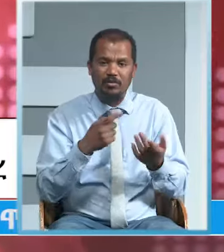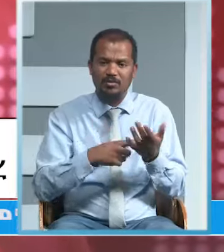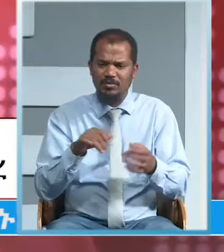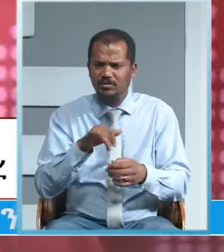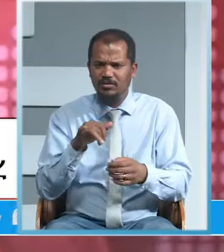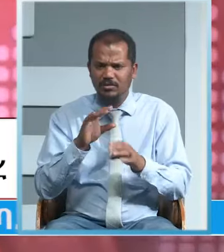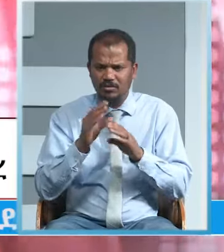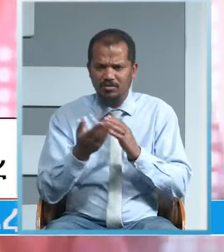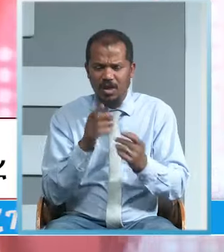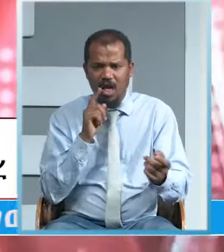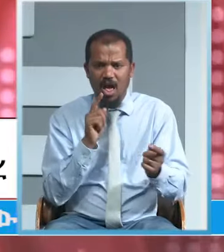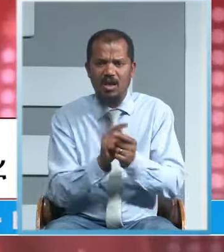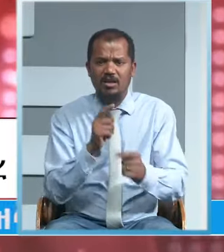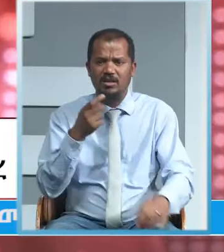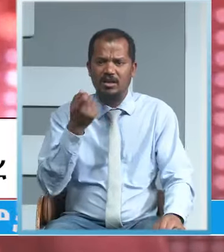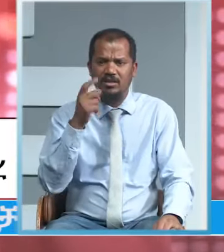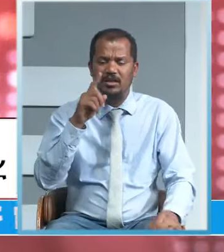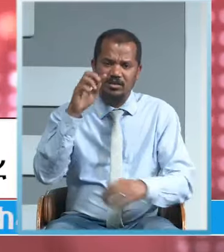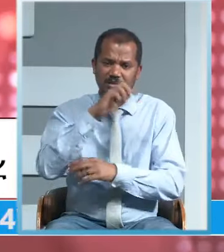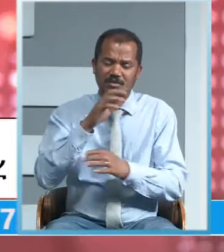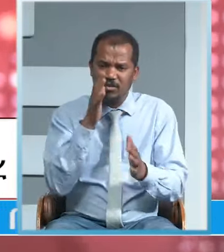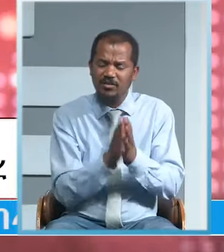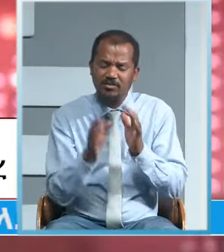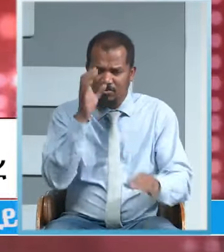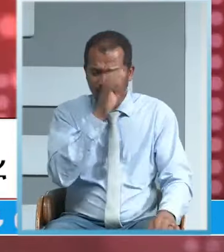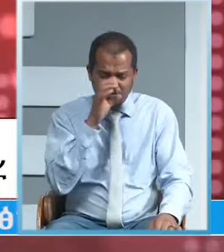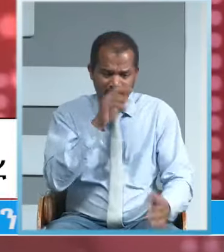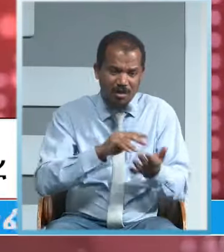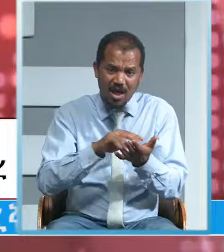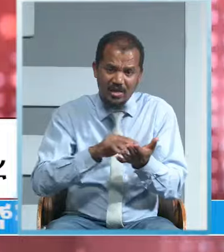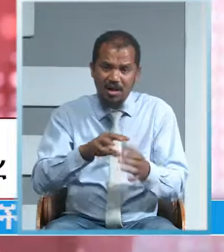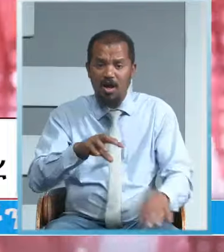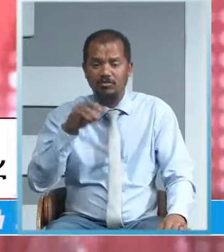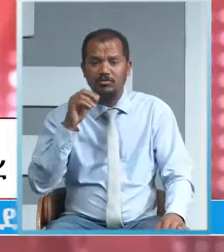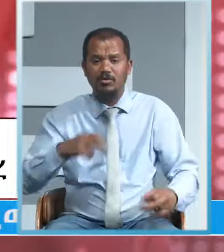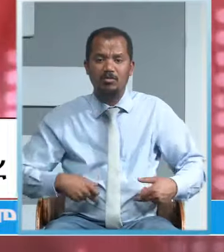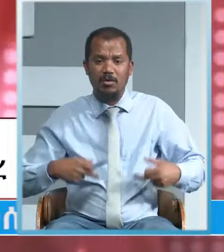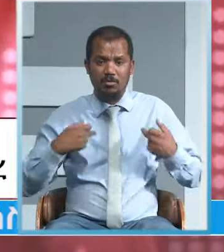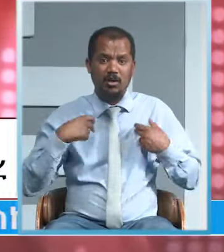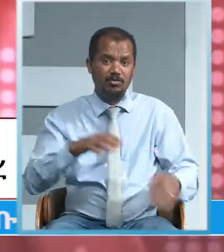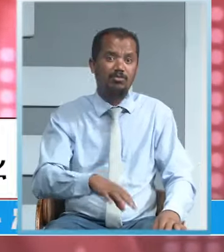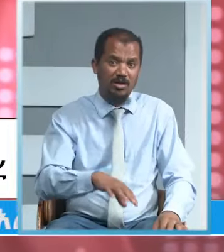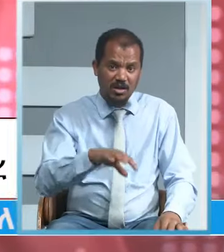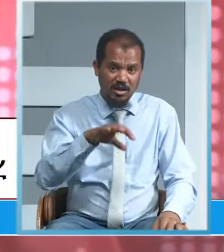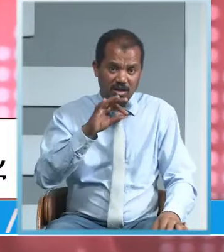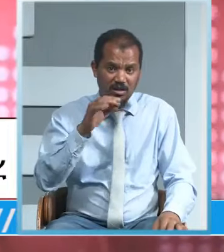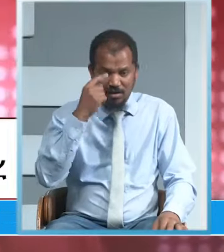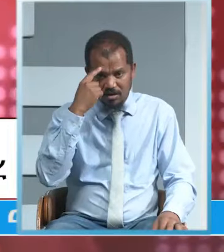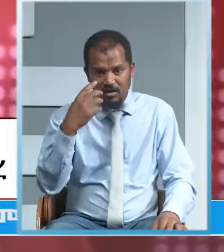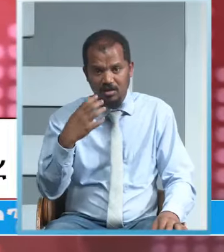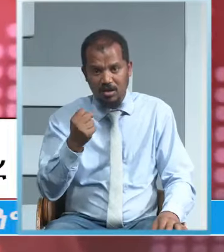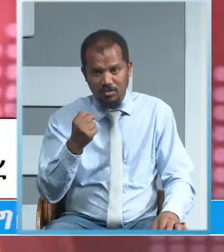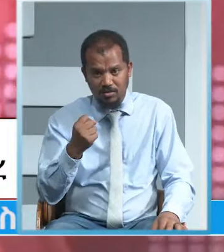ተመሳሳይ ክስተት አጋጥሞ 11 ቀናትን በፈጀ ፍለጋ ማዕድን አውጪዎች በህይወት መገኘታቸው